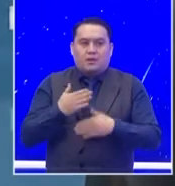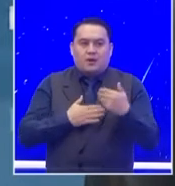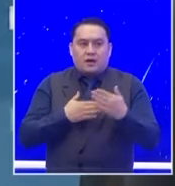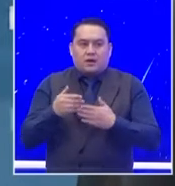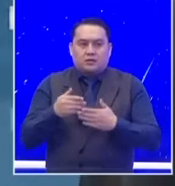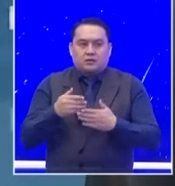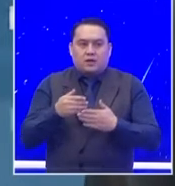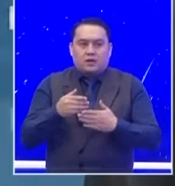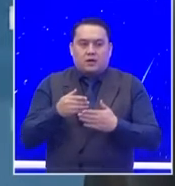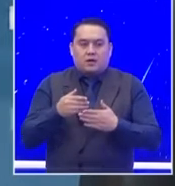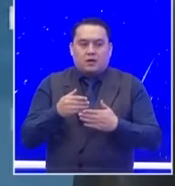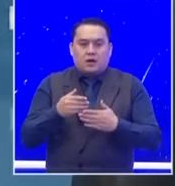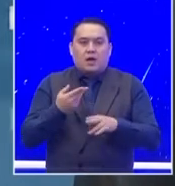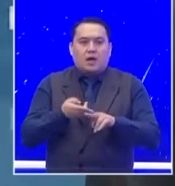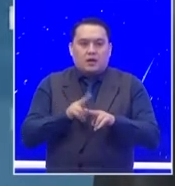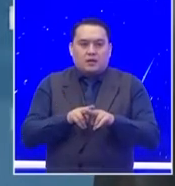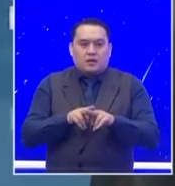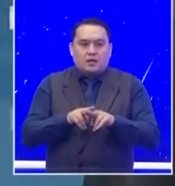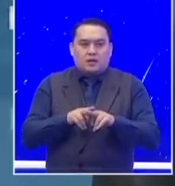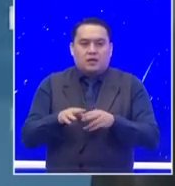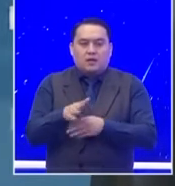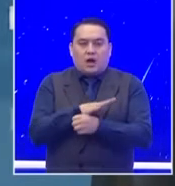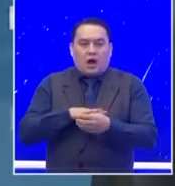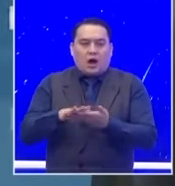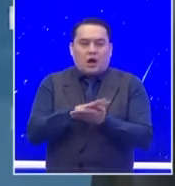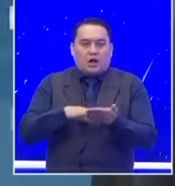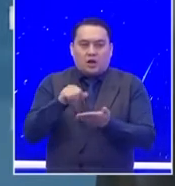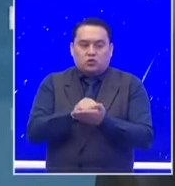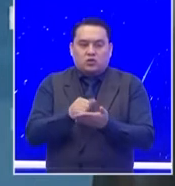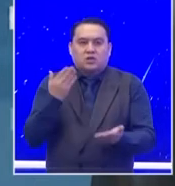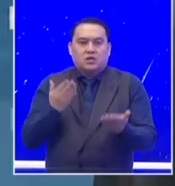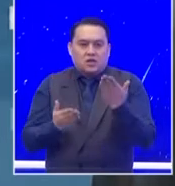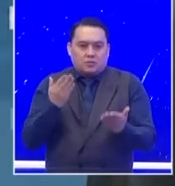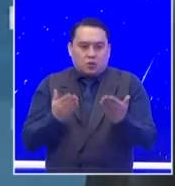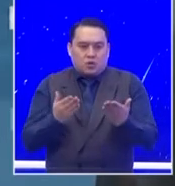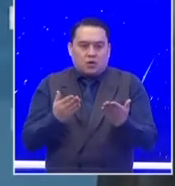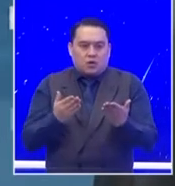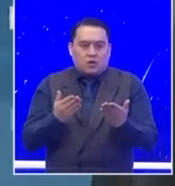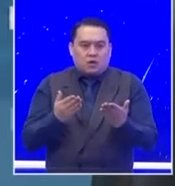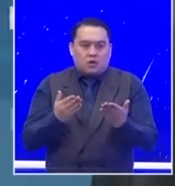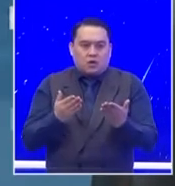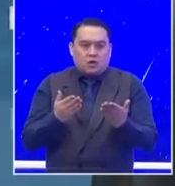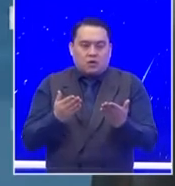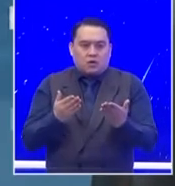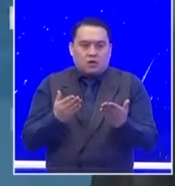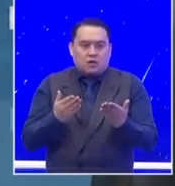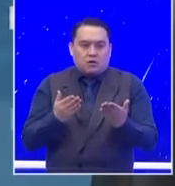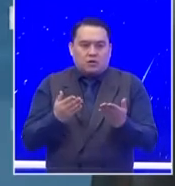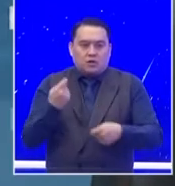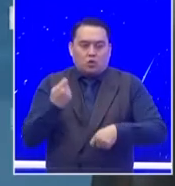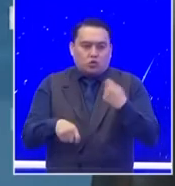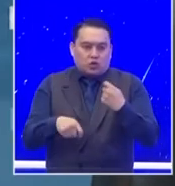и знания подсказывают. Это либо разрушение крыла,